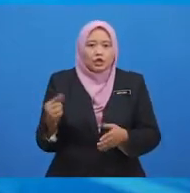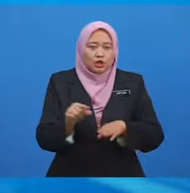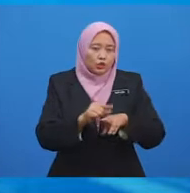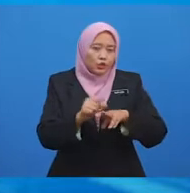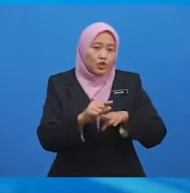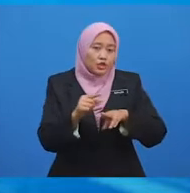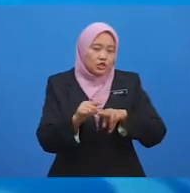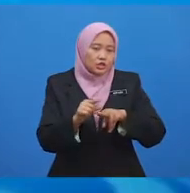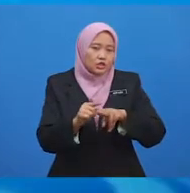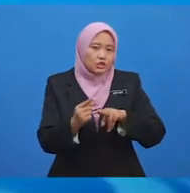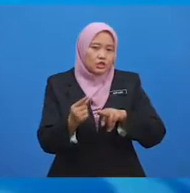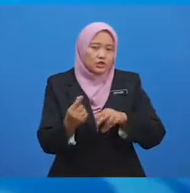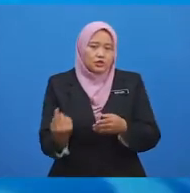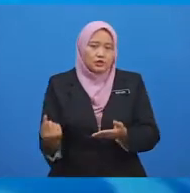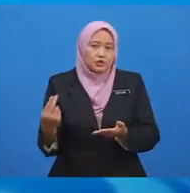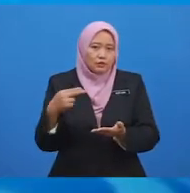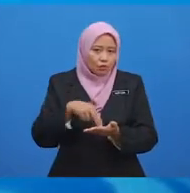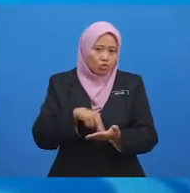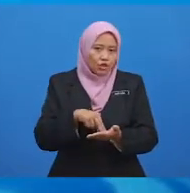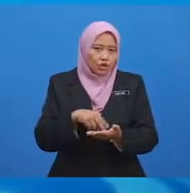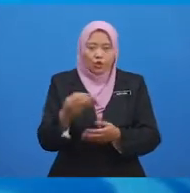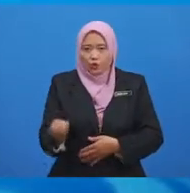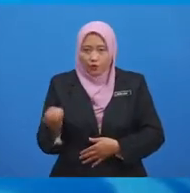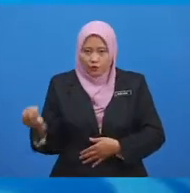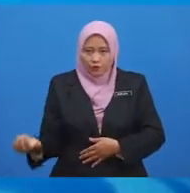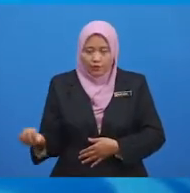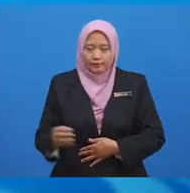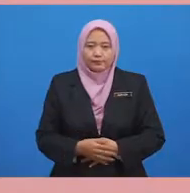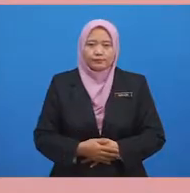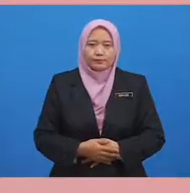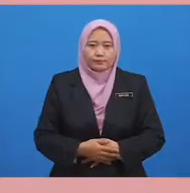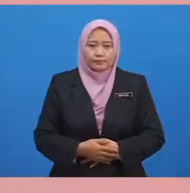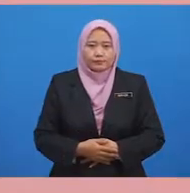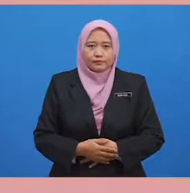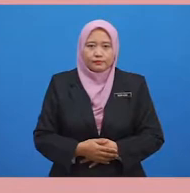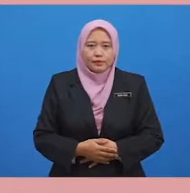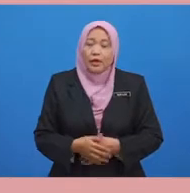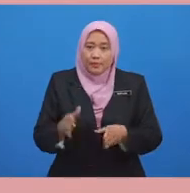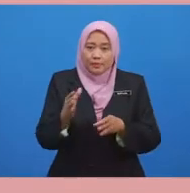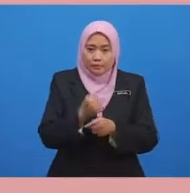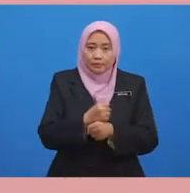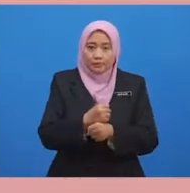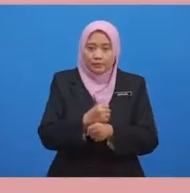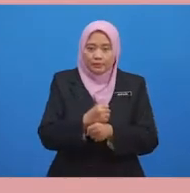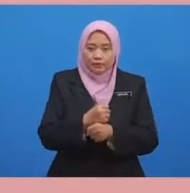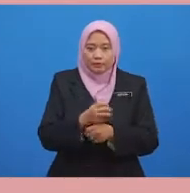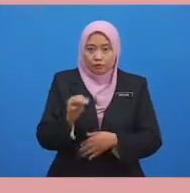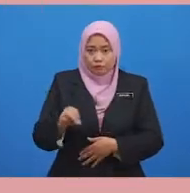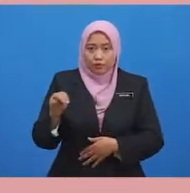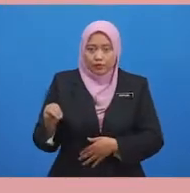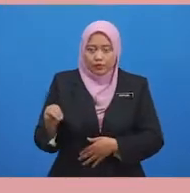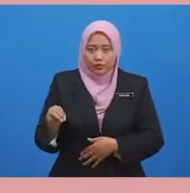begitu sahaja. Murid-murid, dapatkah murid-murid mengenal pasti akan objek